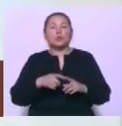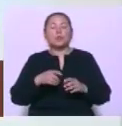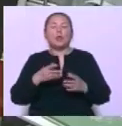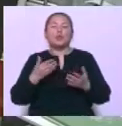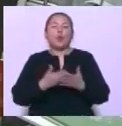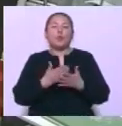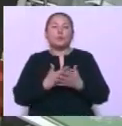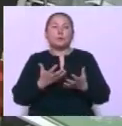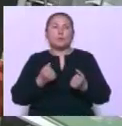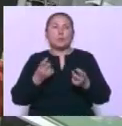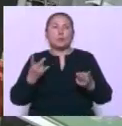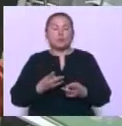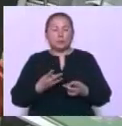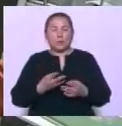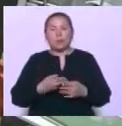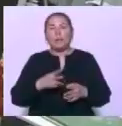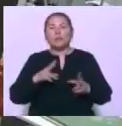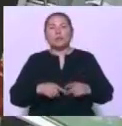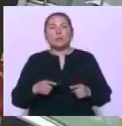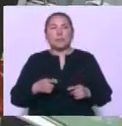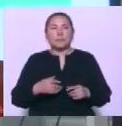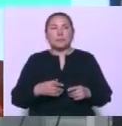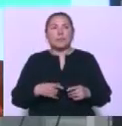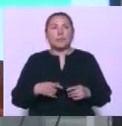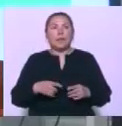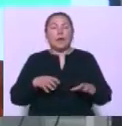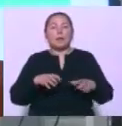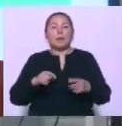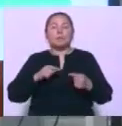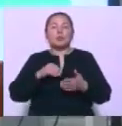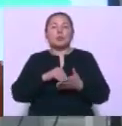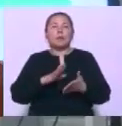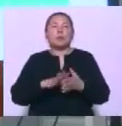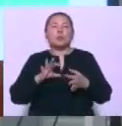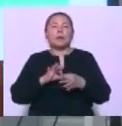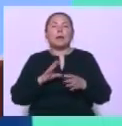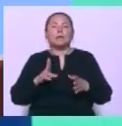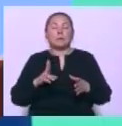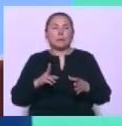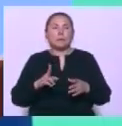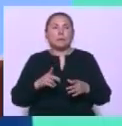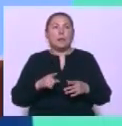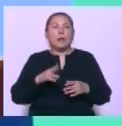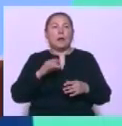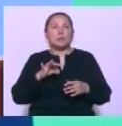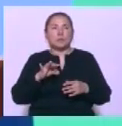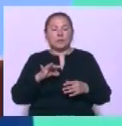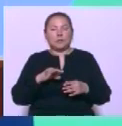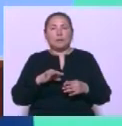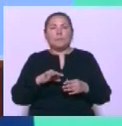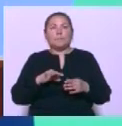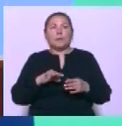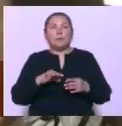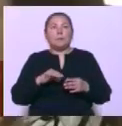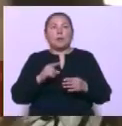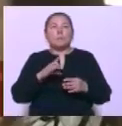ақпарат алдық. Жасыратын жоқ, соңғы кезде елімізде алаяқтық деректері көптеп тіркеліп отыр. Осы ретте алаяқтық пен қаржылық сауаттылық сияқты